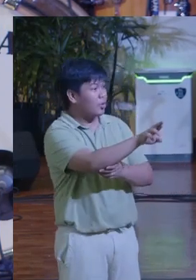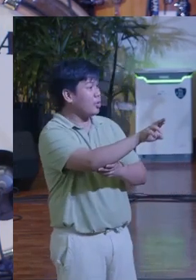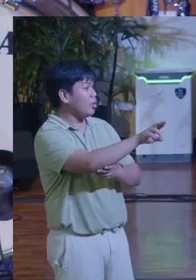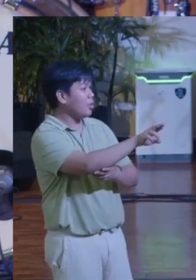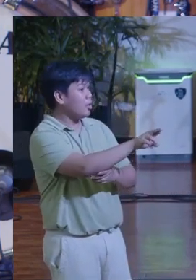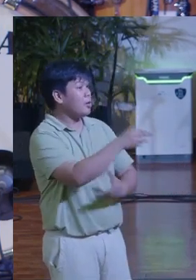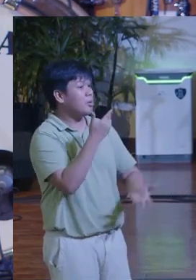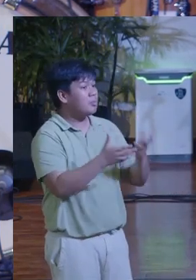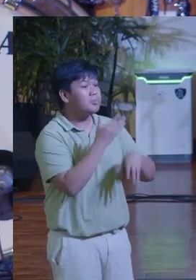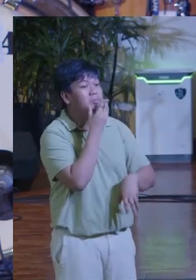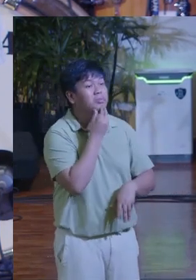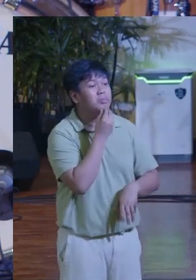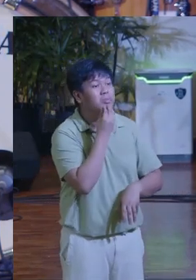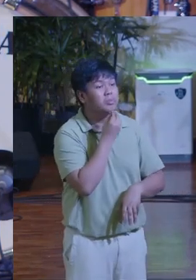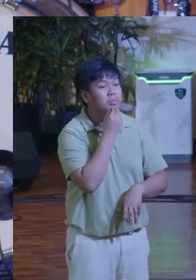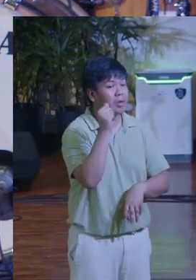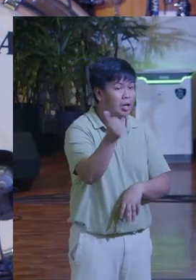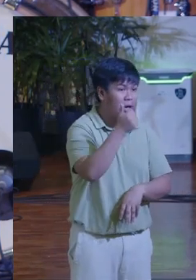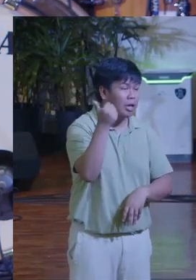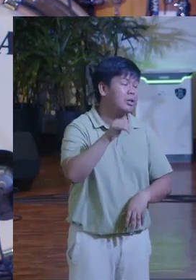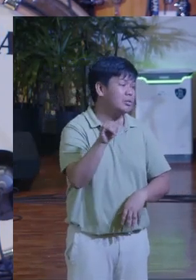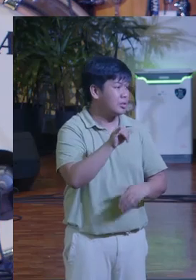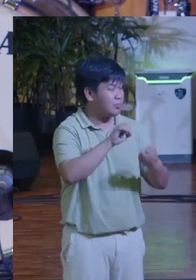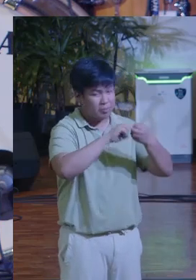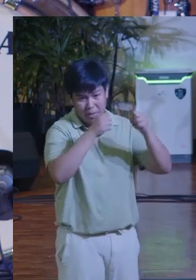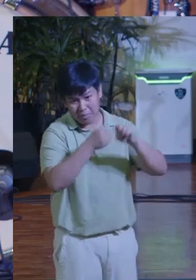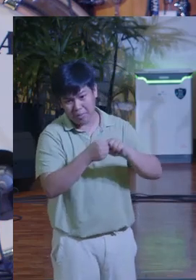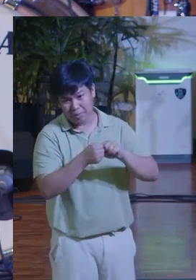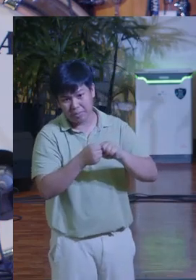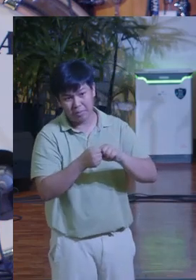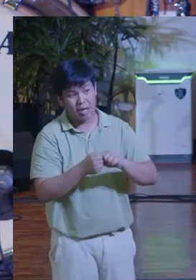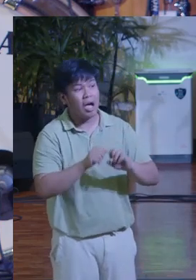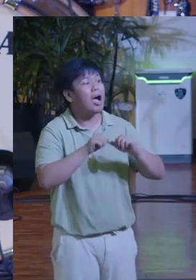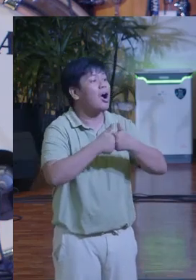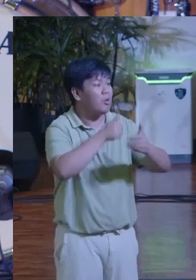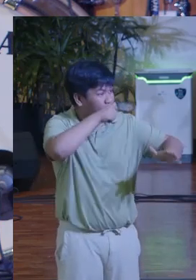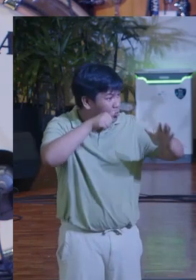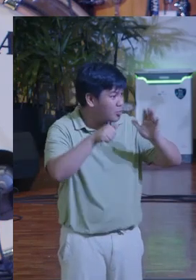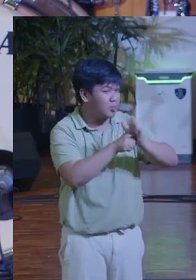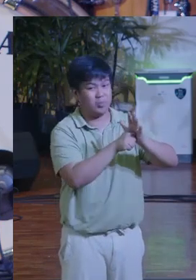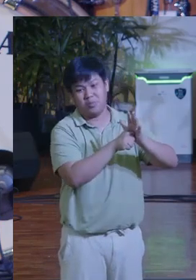ng mga Hebreo din, ganun pa rin ang problema niya. Paano siya itatago?